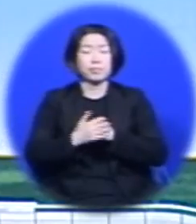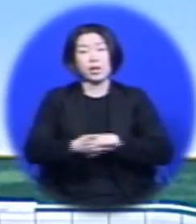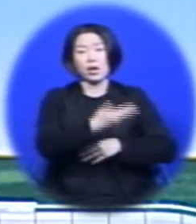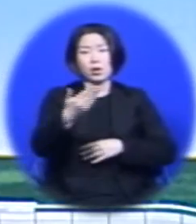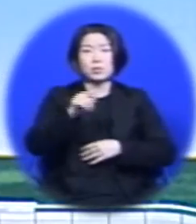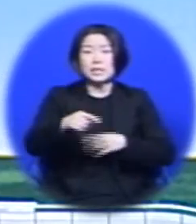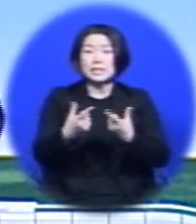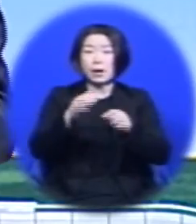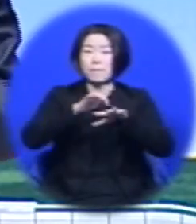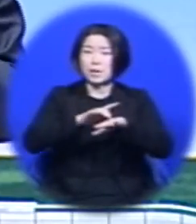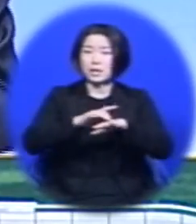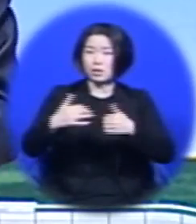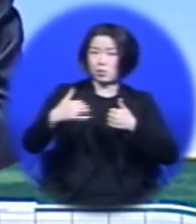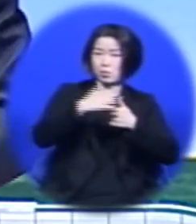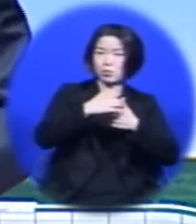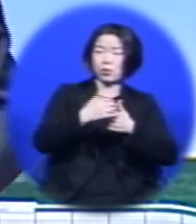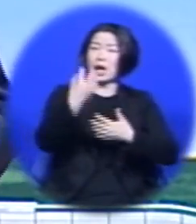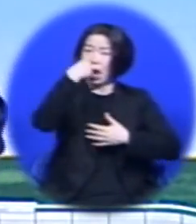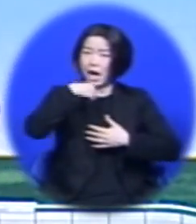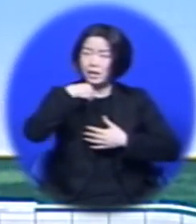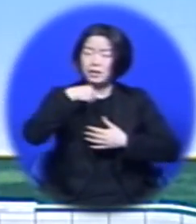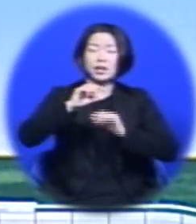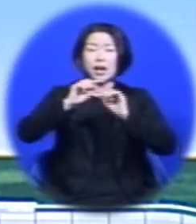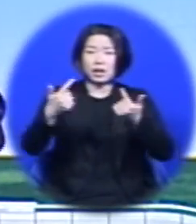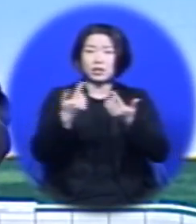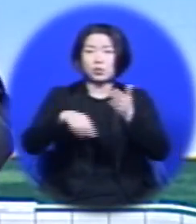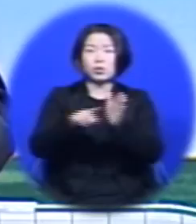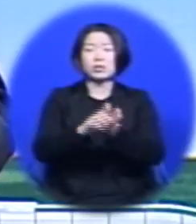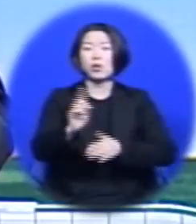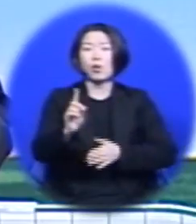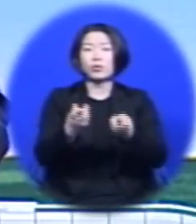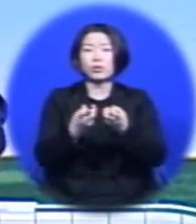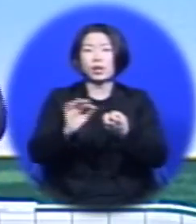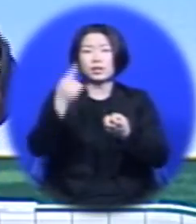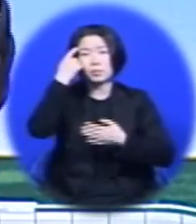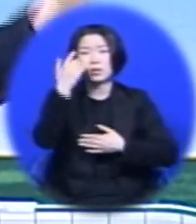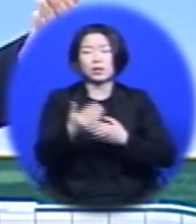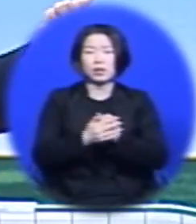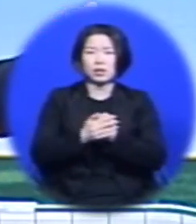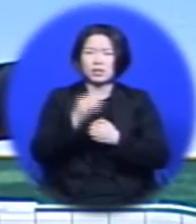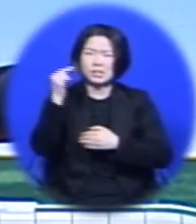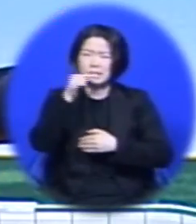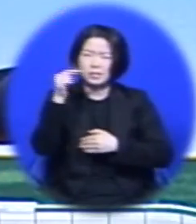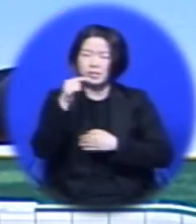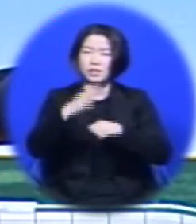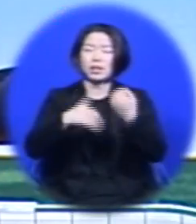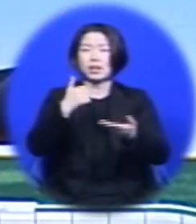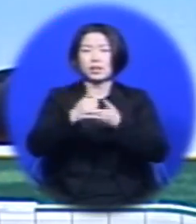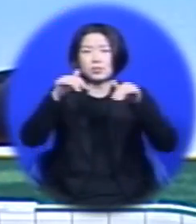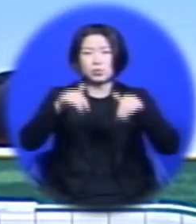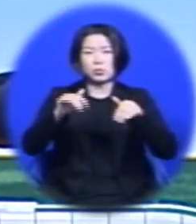여러분 이런 마귀의 공격에 삼킴 바 되지 않으려면 어떻게 해야죠 철저하게 하나님의 종으로 사는